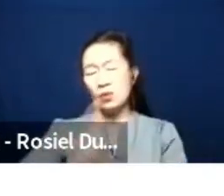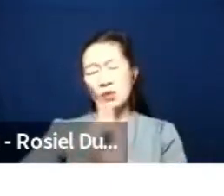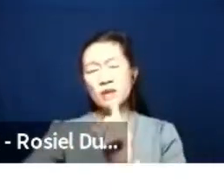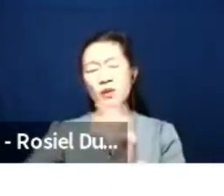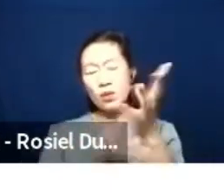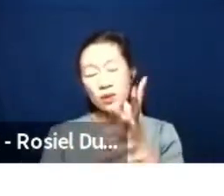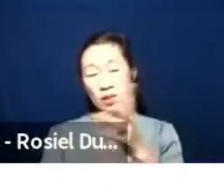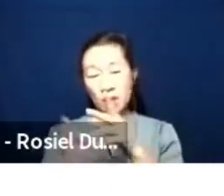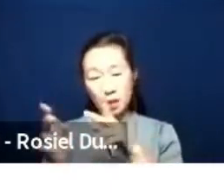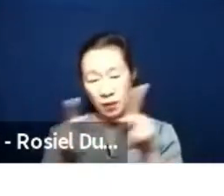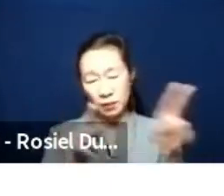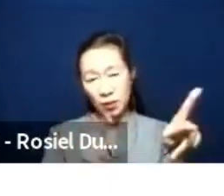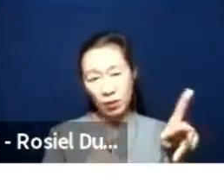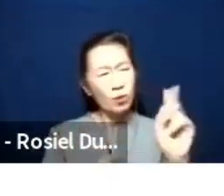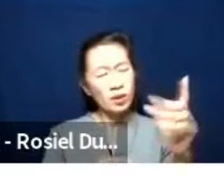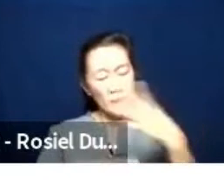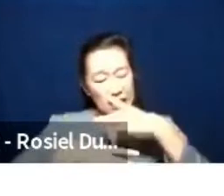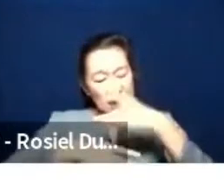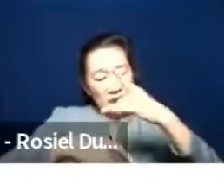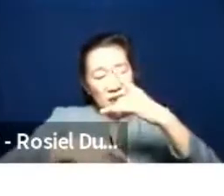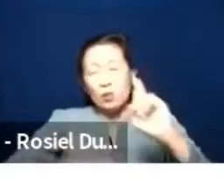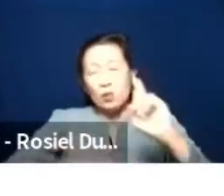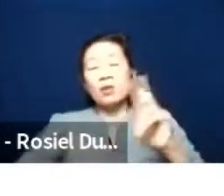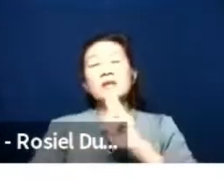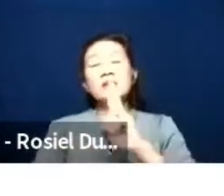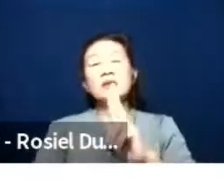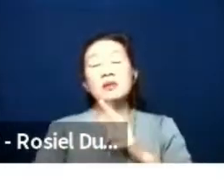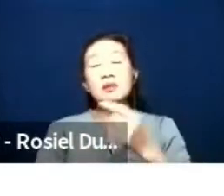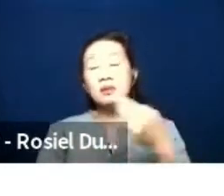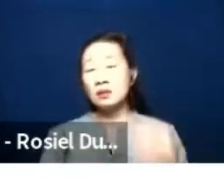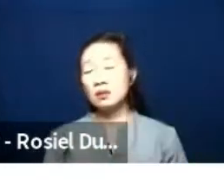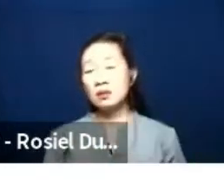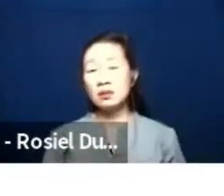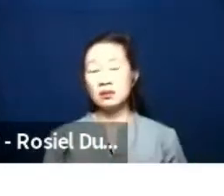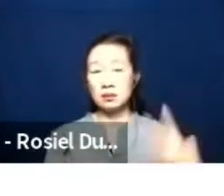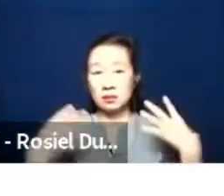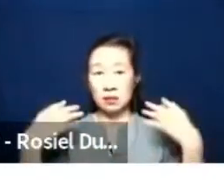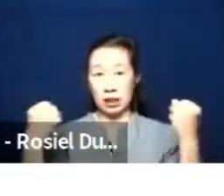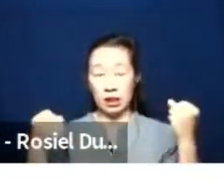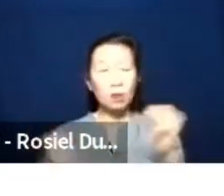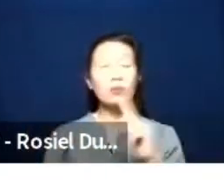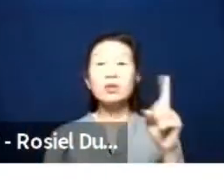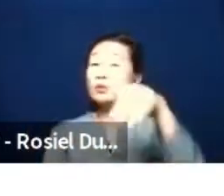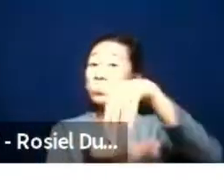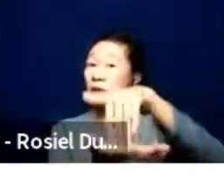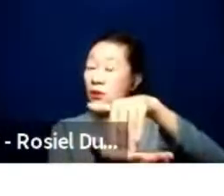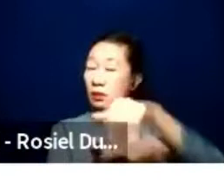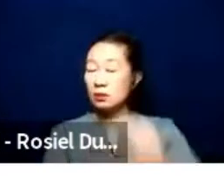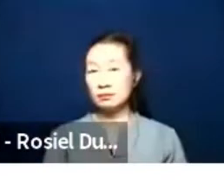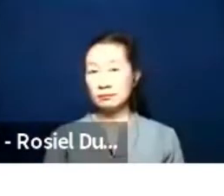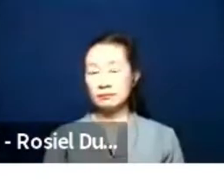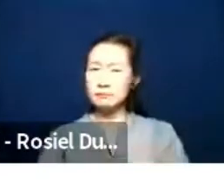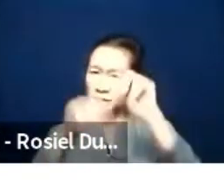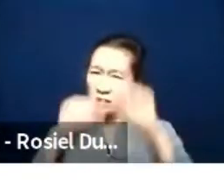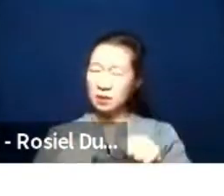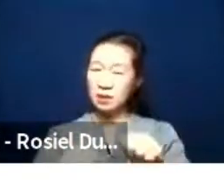ba yung kanyang mga interests, ano ba yung kanyang mga strengths, no? At saka weaknesses na